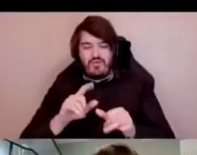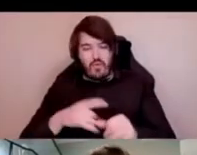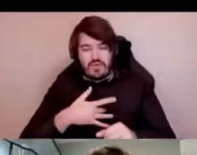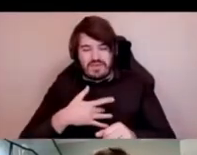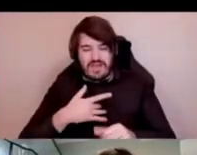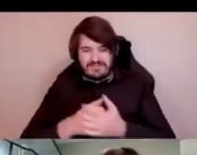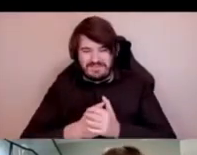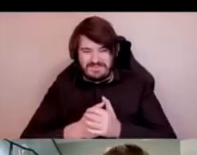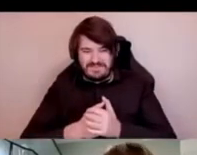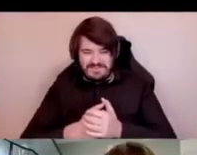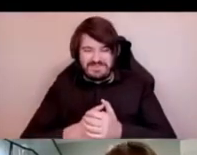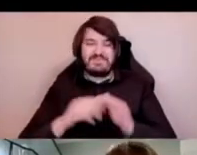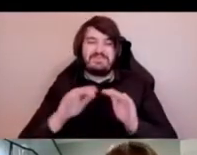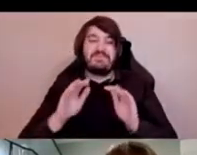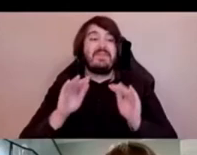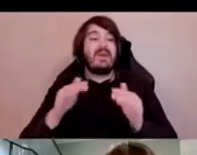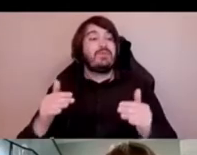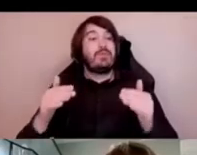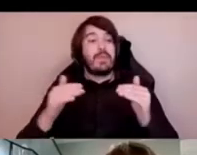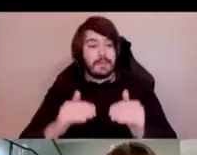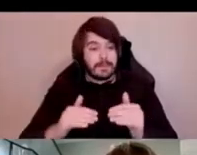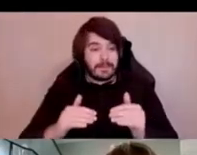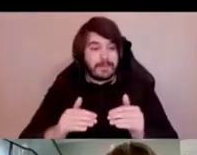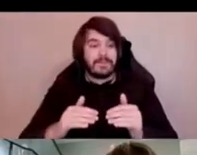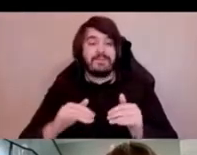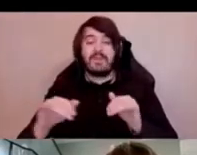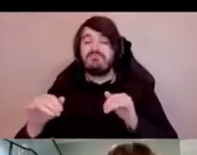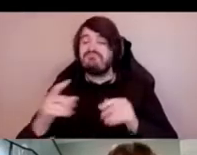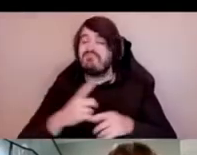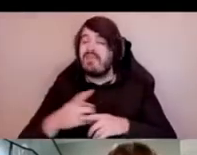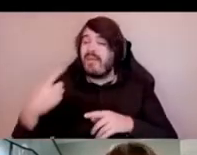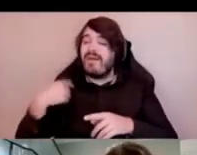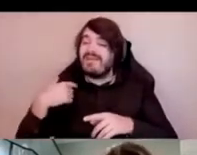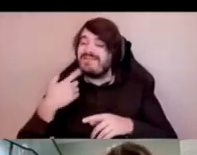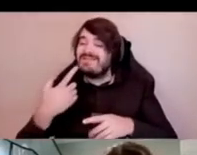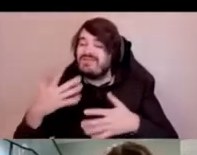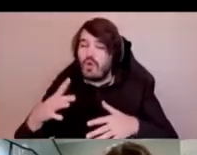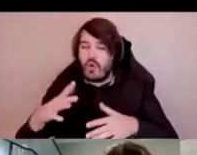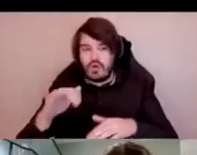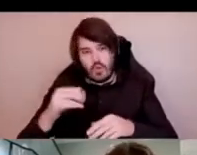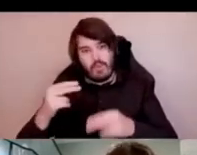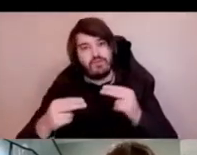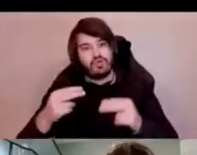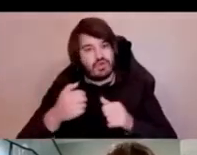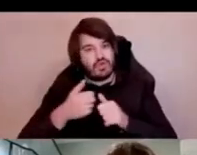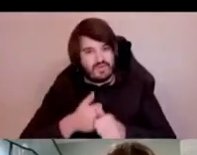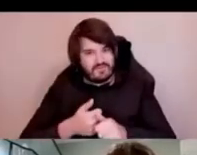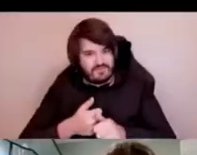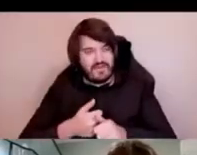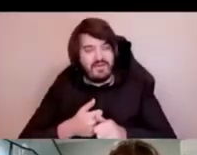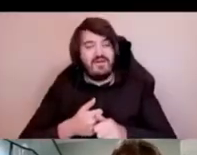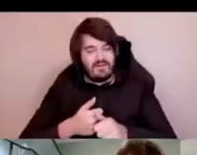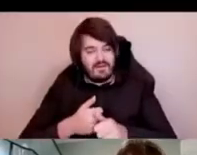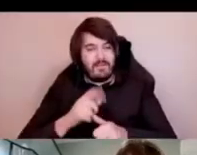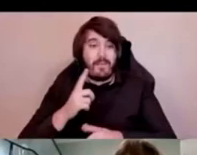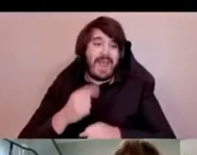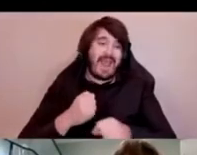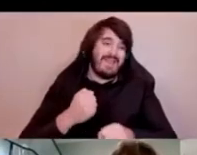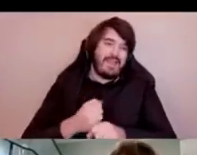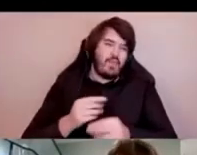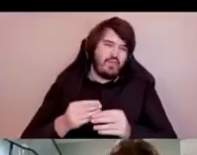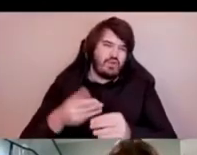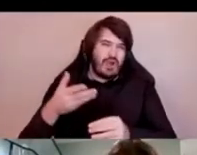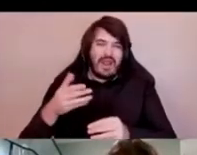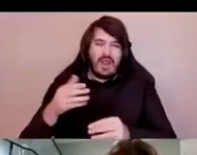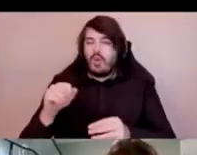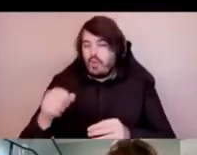Puis ensuite, comme mentionné la semaine dernière, le budget. Alors, la première année, ça peut être un peu plus cher parce que